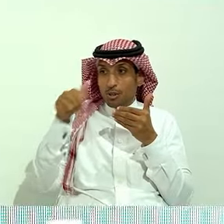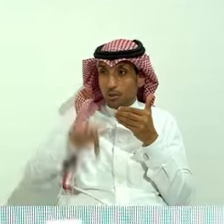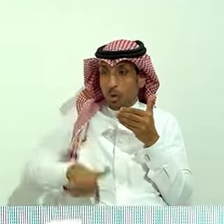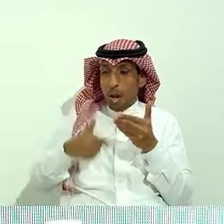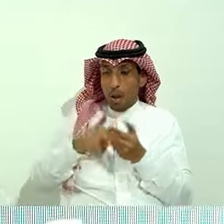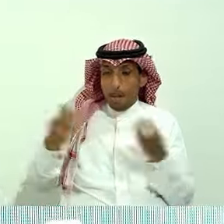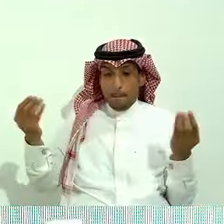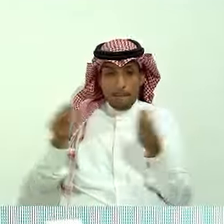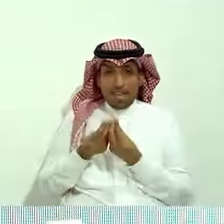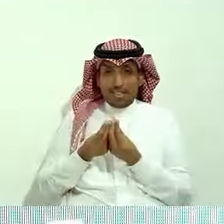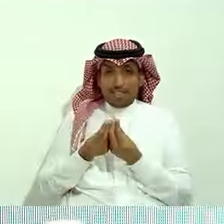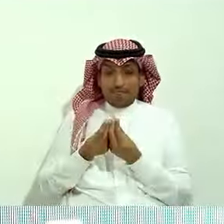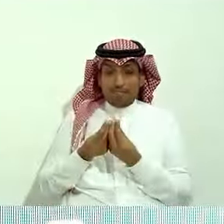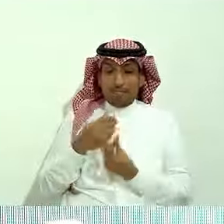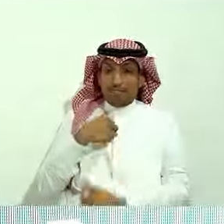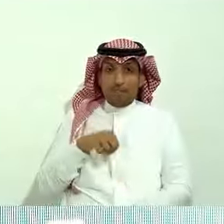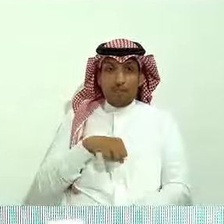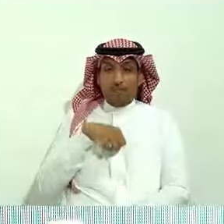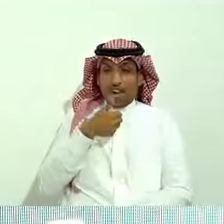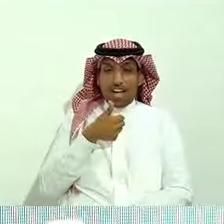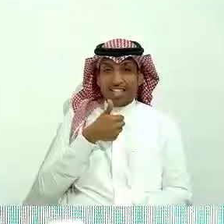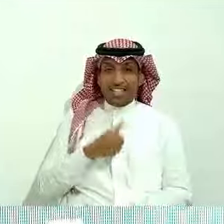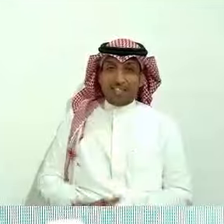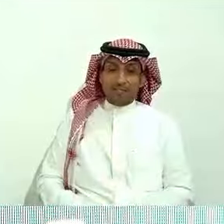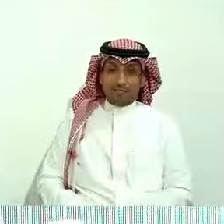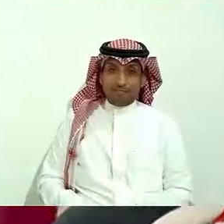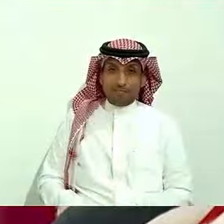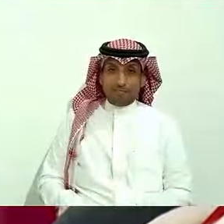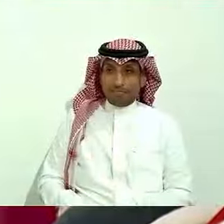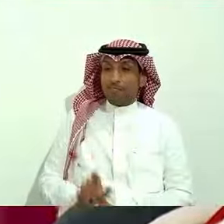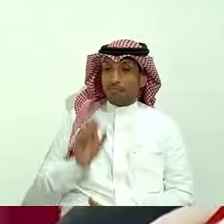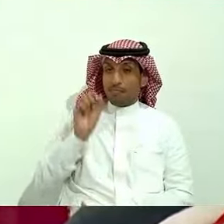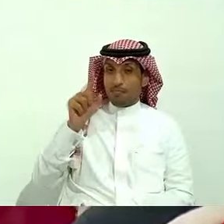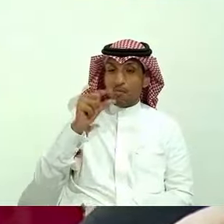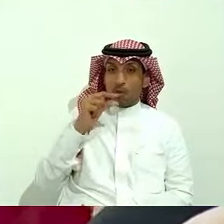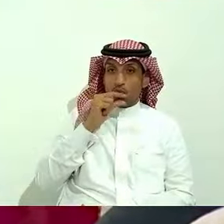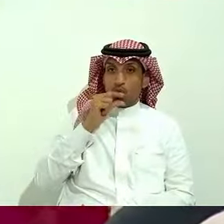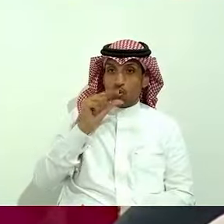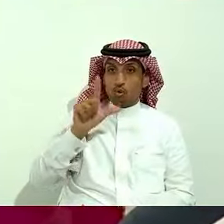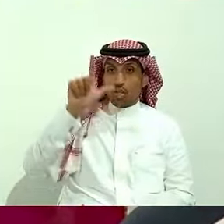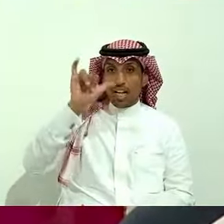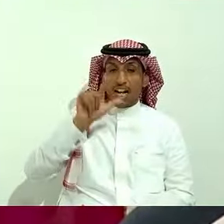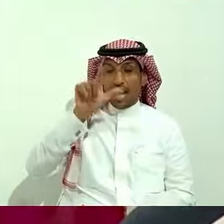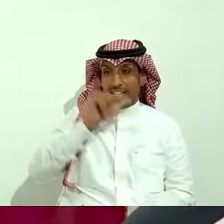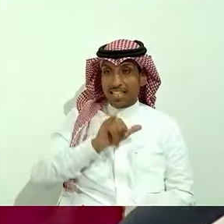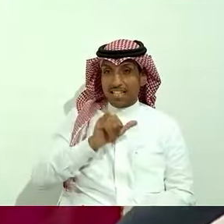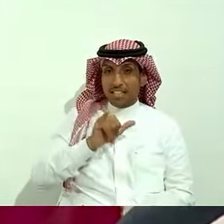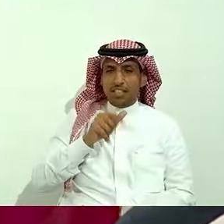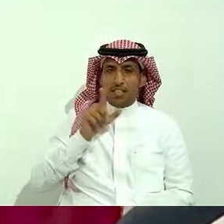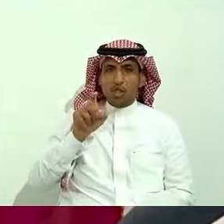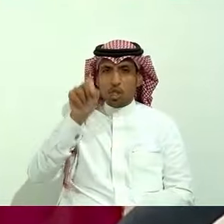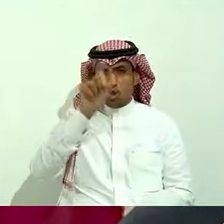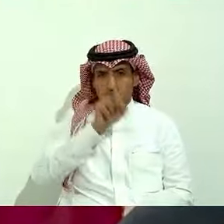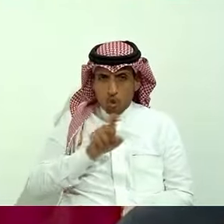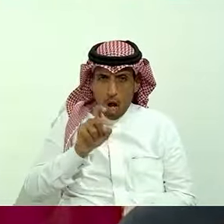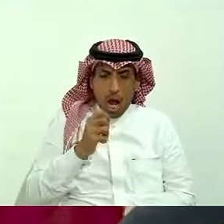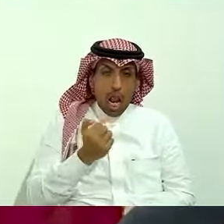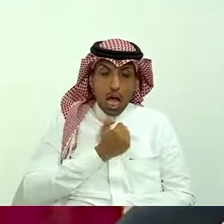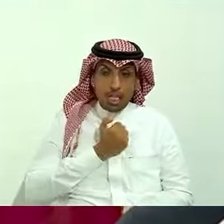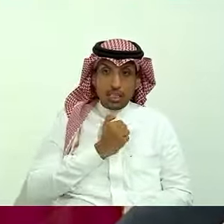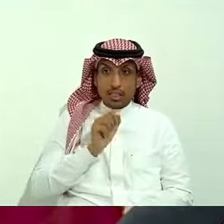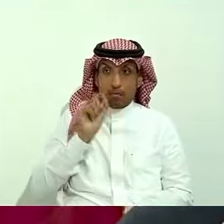جلسة. أي والله، والله لي الفخر يا بختي والله العظيم. أول شيء دكتورة ليلى ببدأ بموضوع بسؤال قد يكون سطحي، بس بالنسبة لي لأسألك